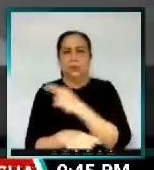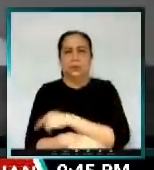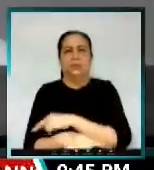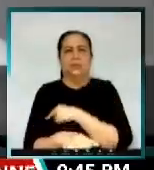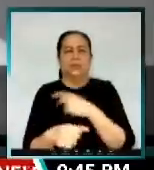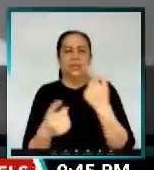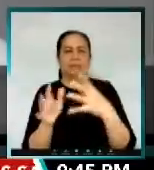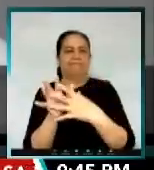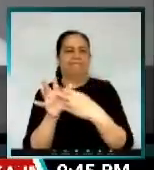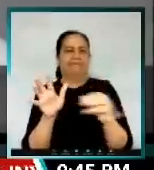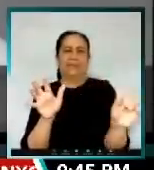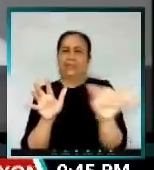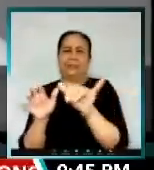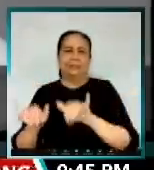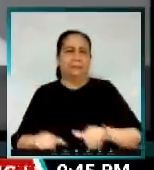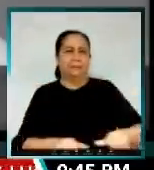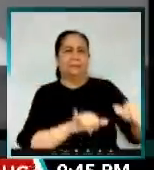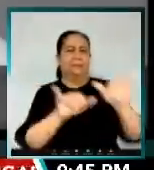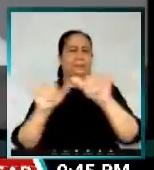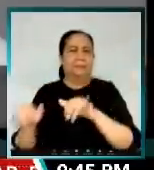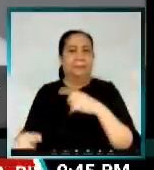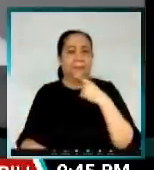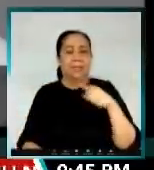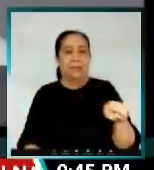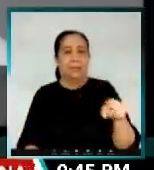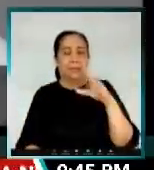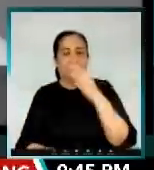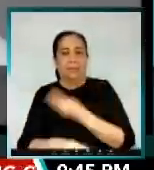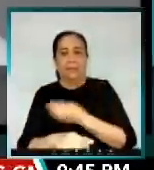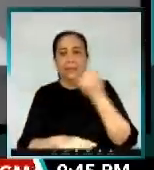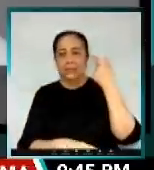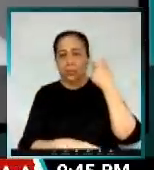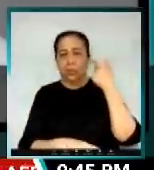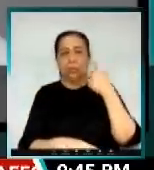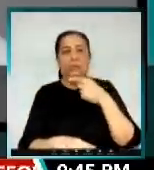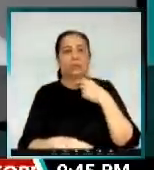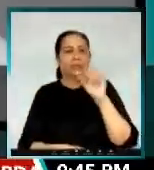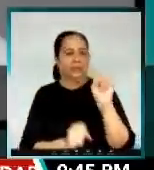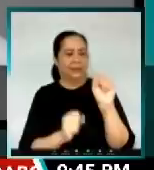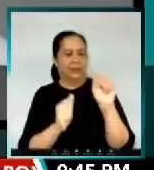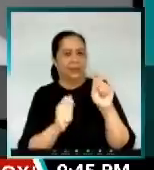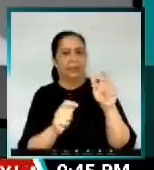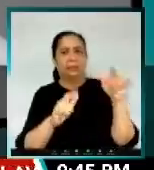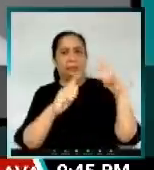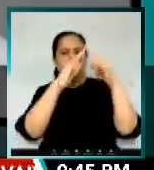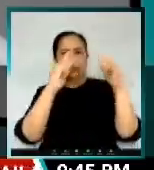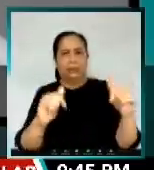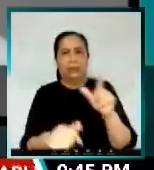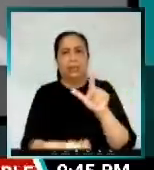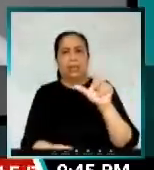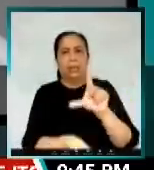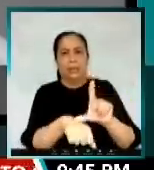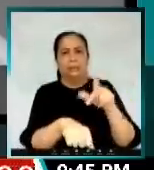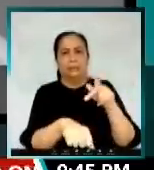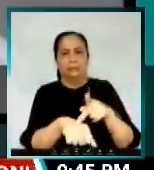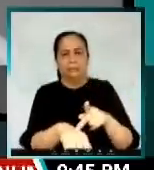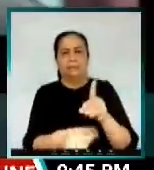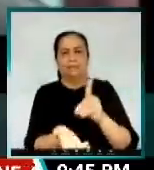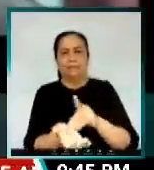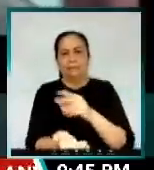Claire. Ayon kay Gigo, Sabado pa raw, nasa tent na ng Las Piñas Doctor's Hospital ang kanyang